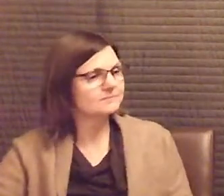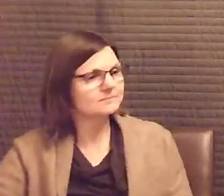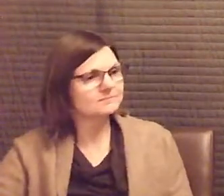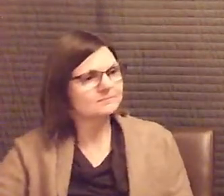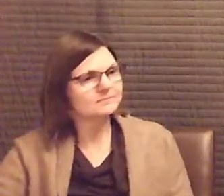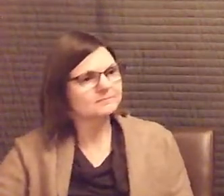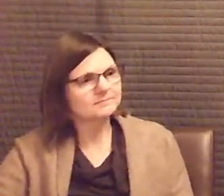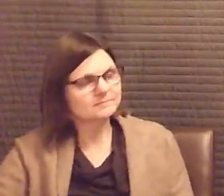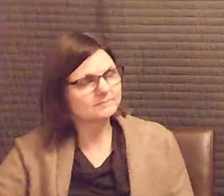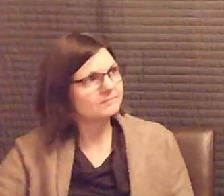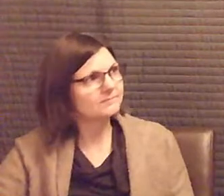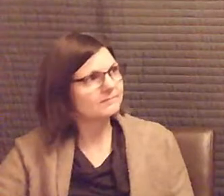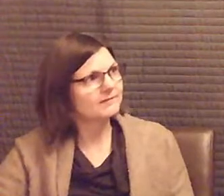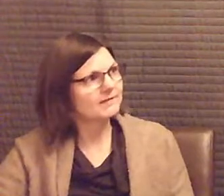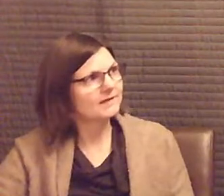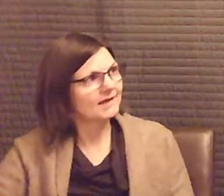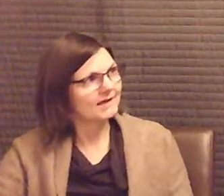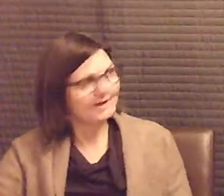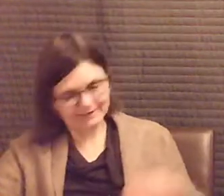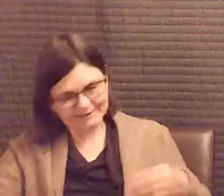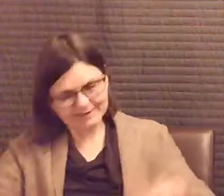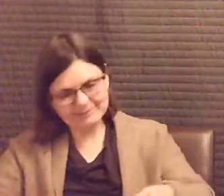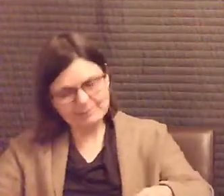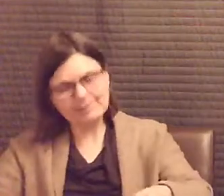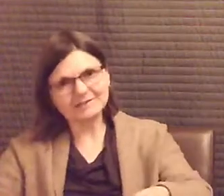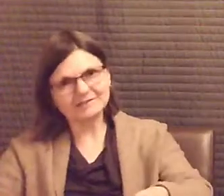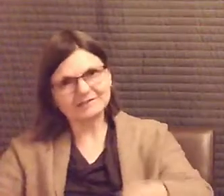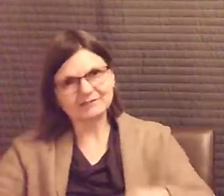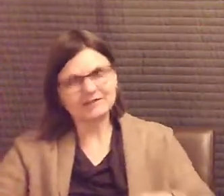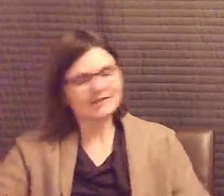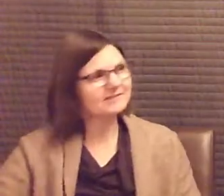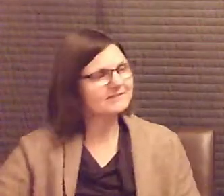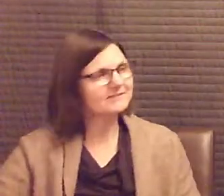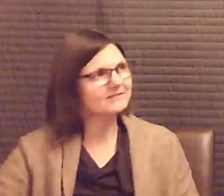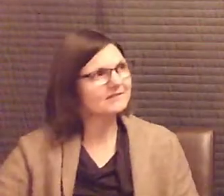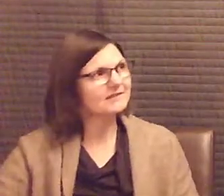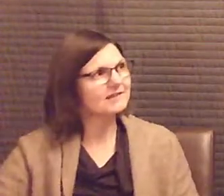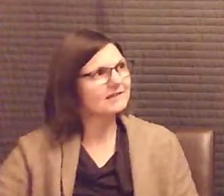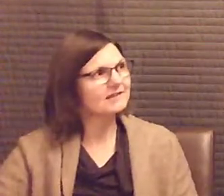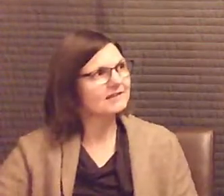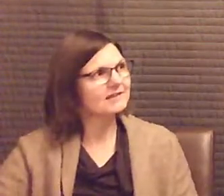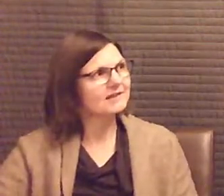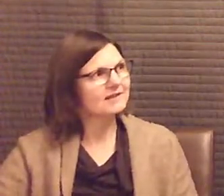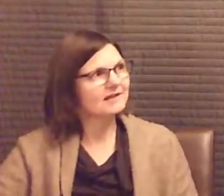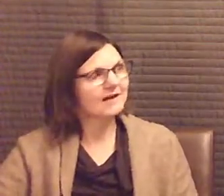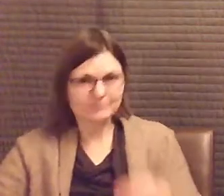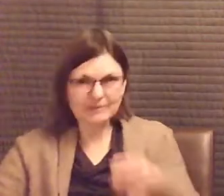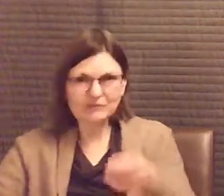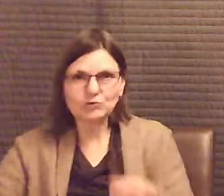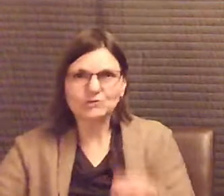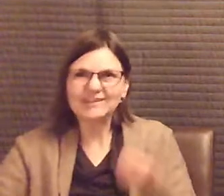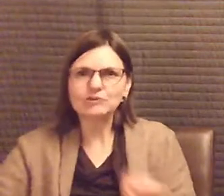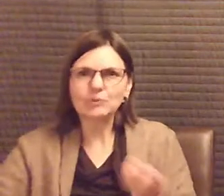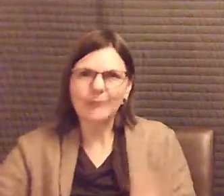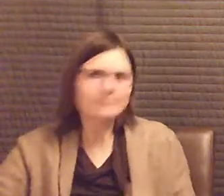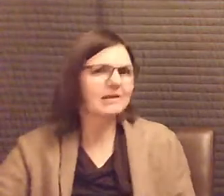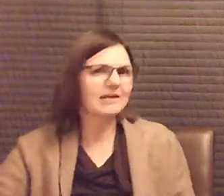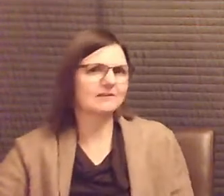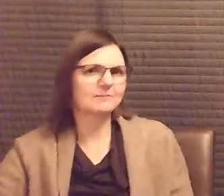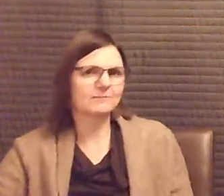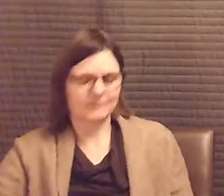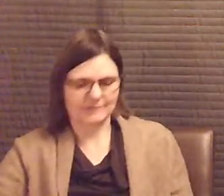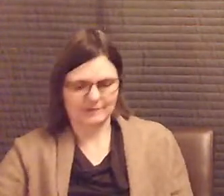nou mijn vriendin zoekt een scrub fuseren ik lees je bepaalde schriftgedeelte in people do in de muis als mensen nu niet hun